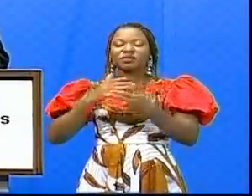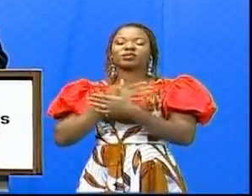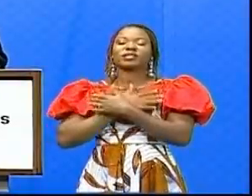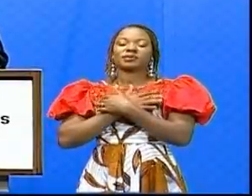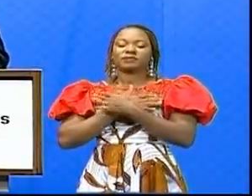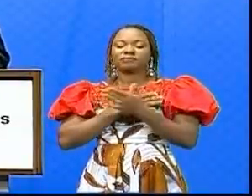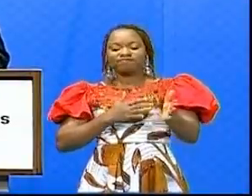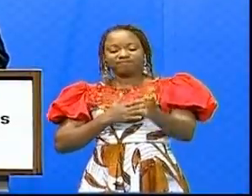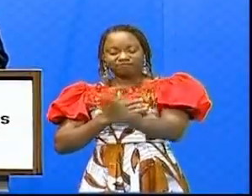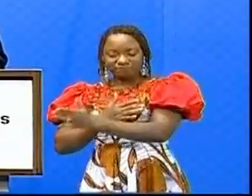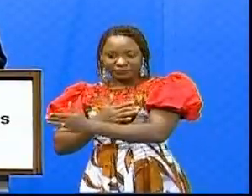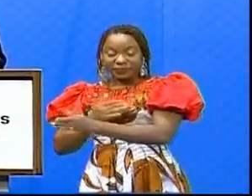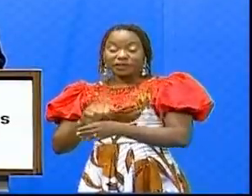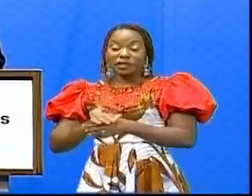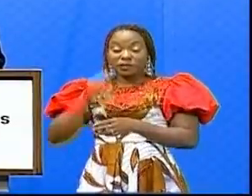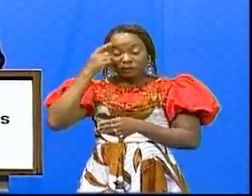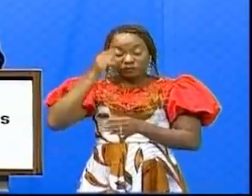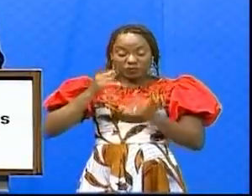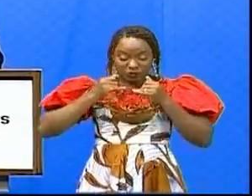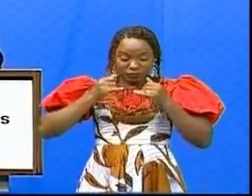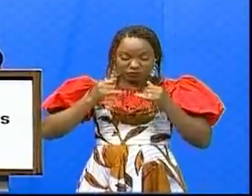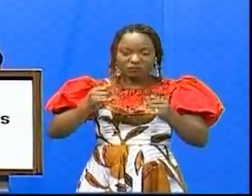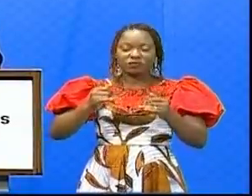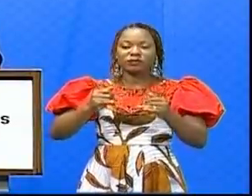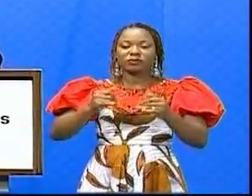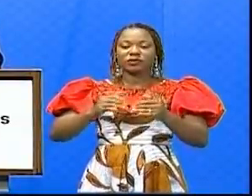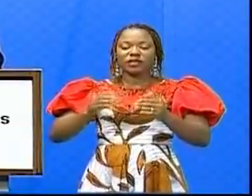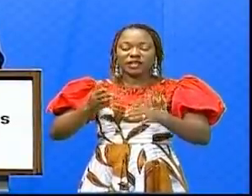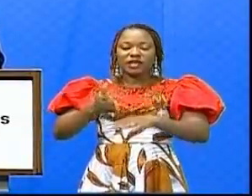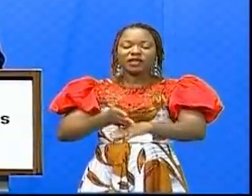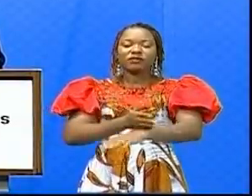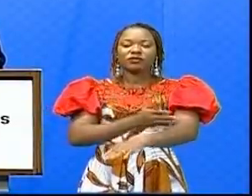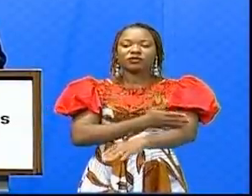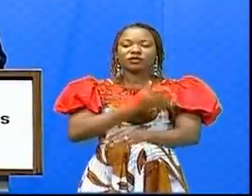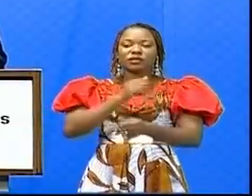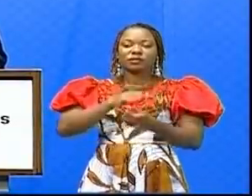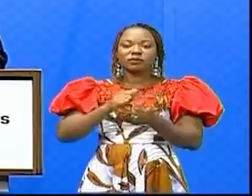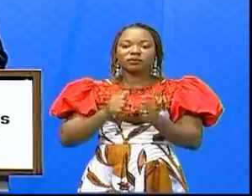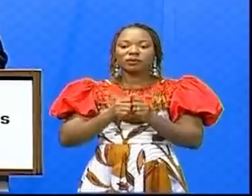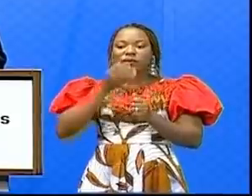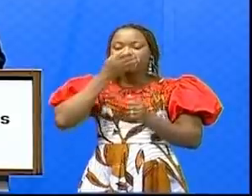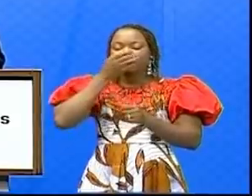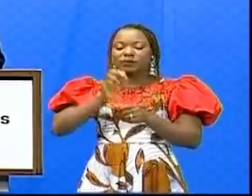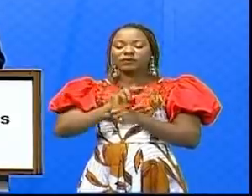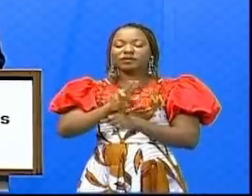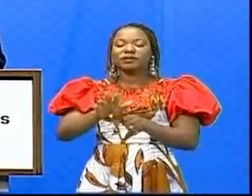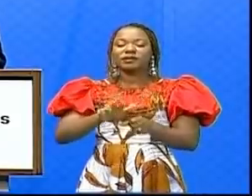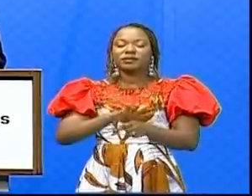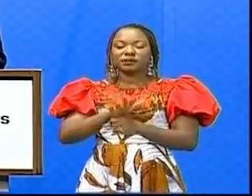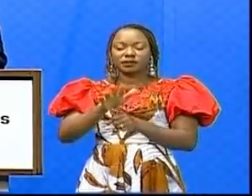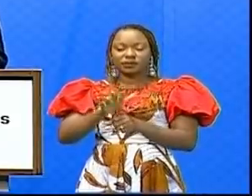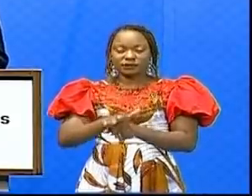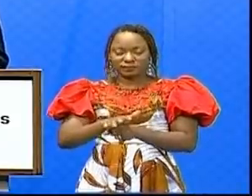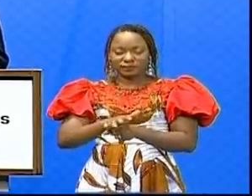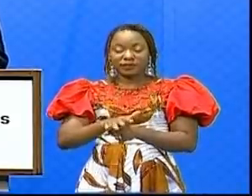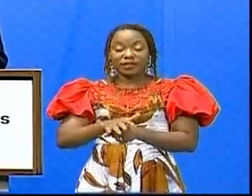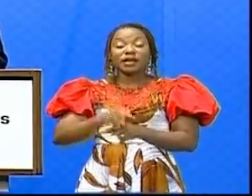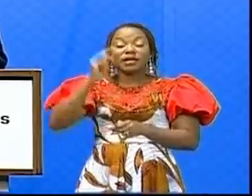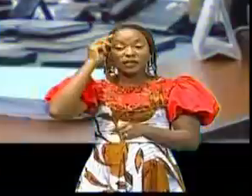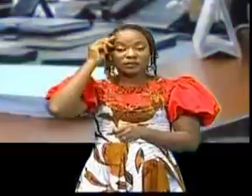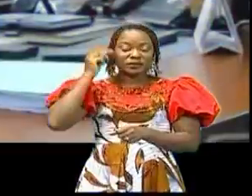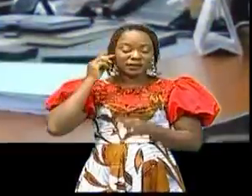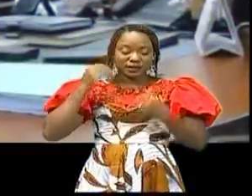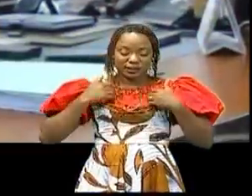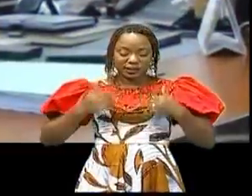ces chapitres de points d'information, évolution de la situation de l'épidémie à COVID-19. Le ministre de la